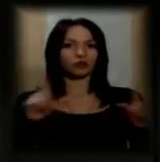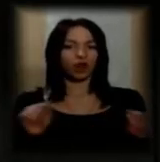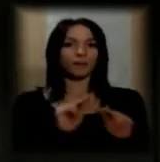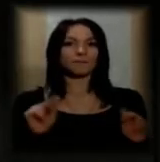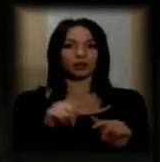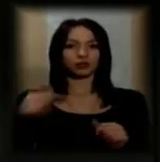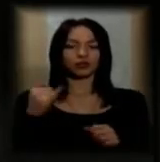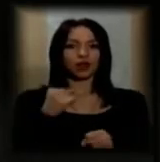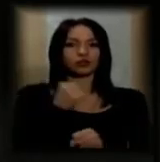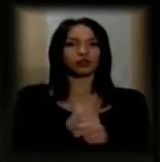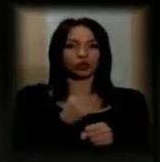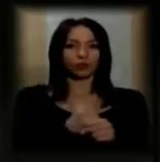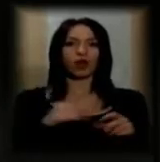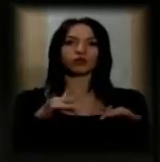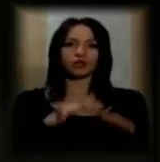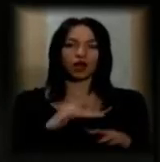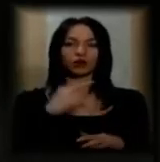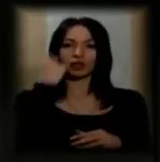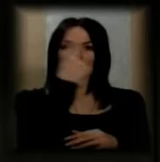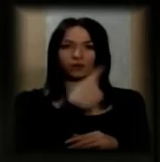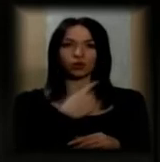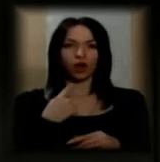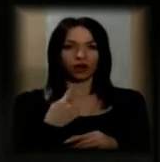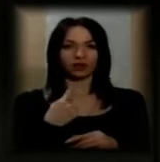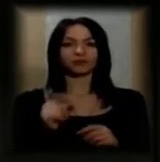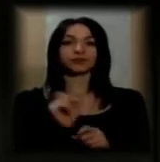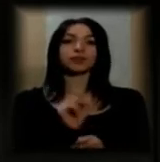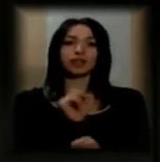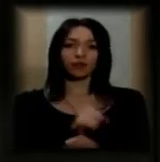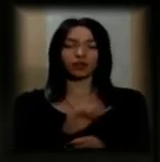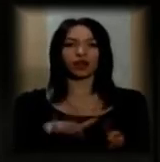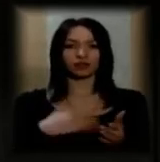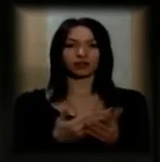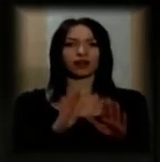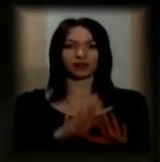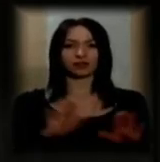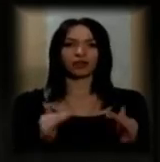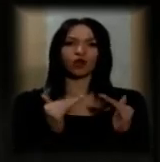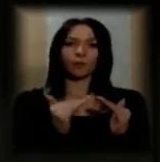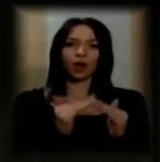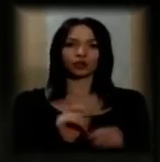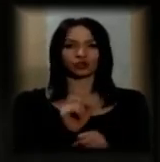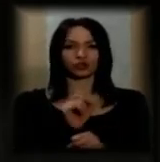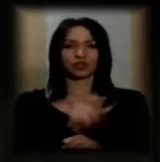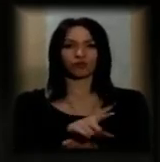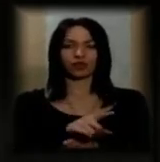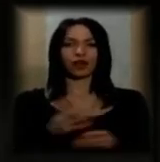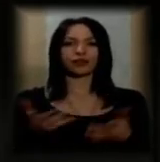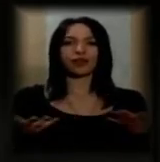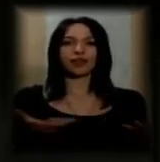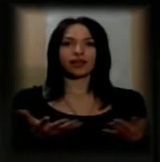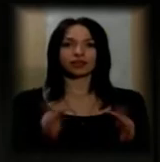зараз заходи, індивідуальні завдання для дітей, домашні завдання, які діти